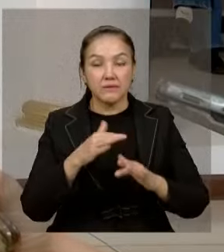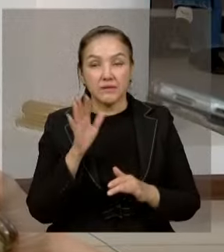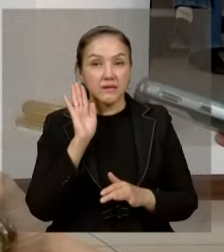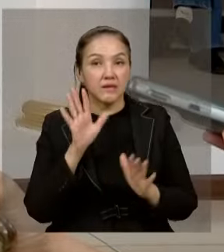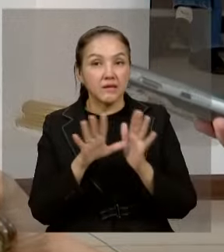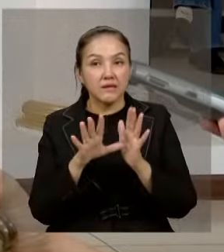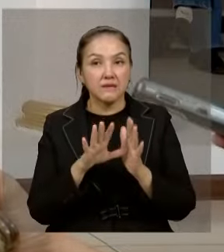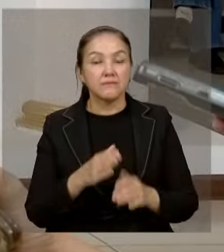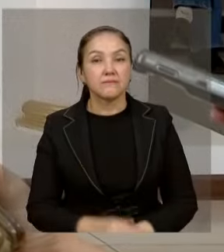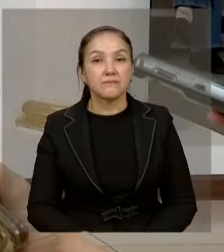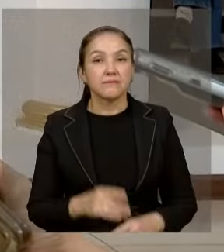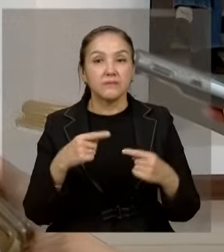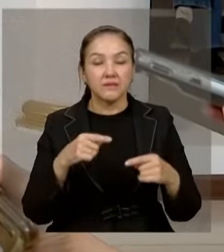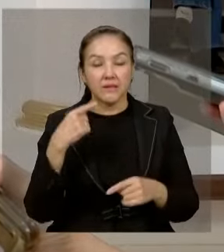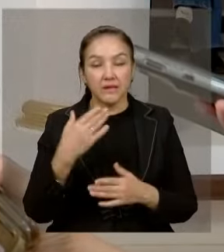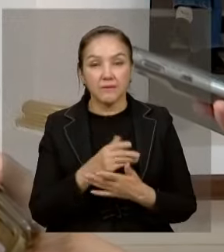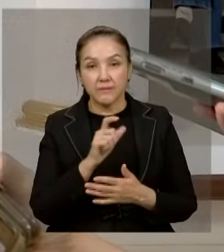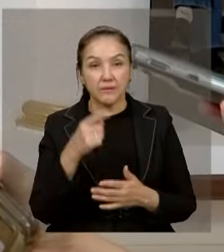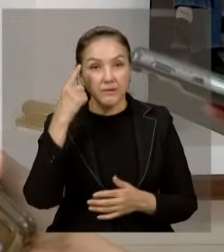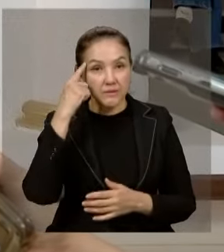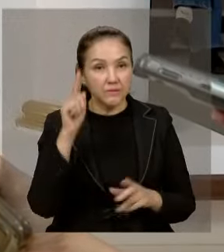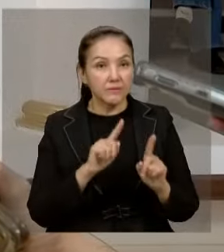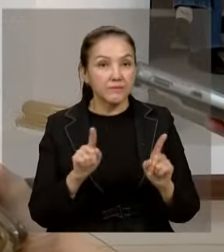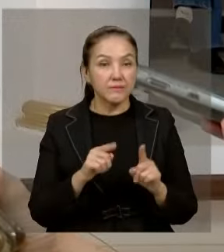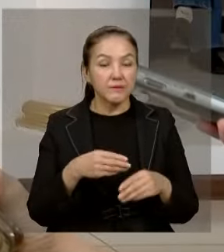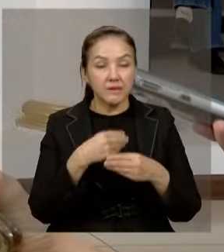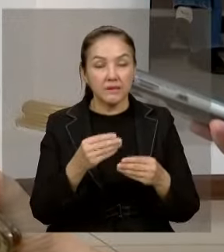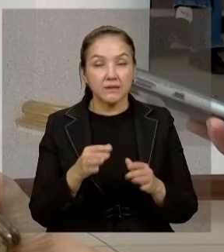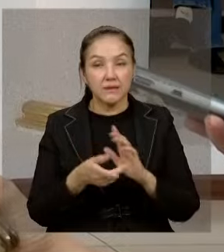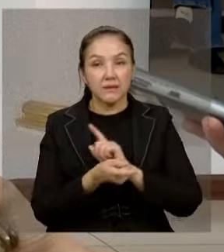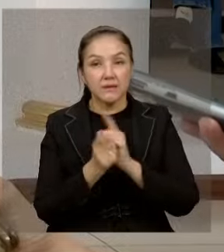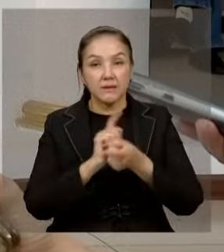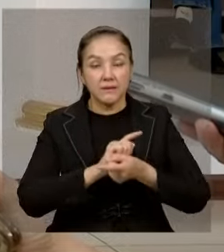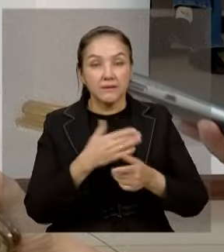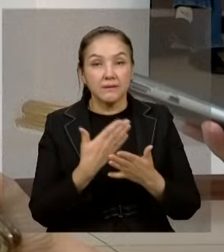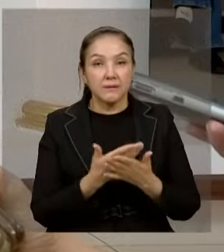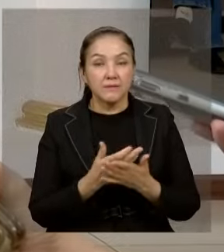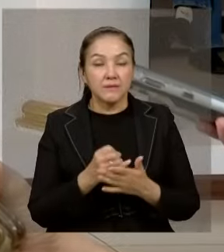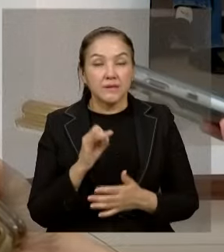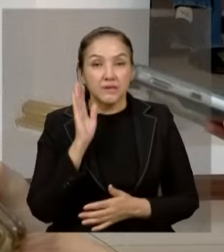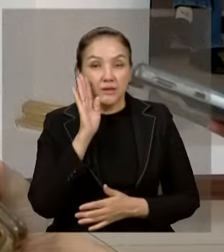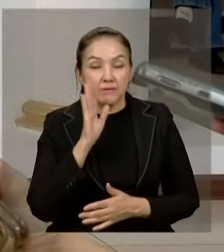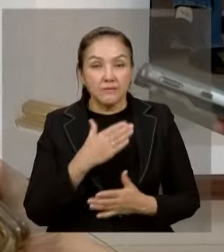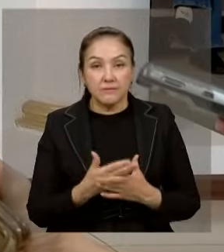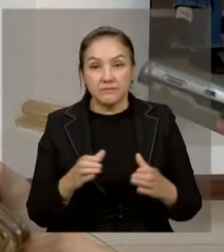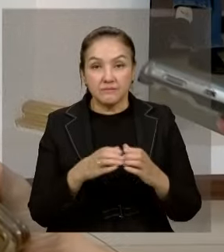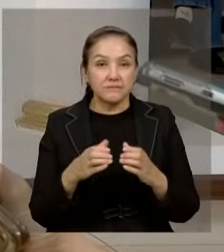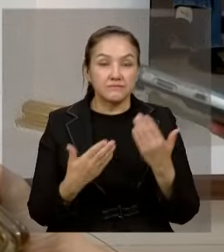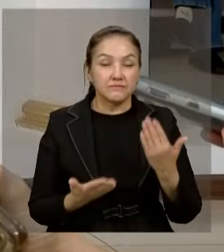электроэнергии некоторые оппоненты думают что давайте заменим ветреные или гидроэлектростанции